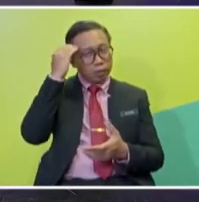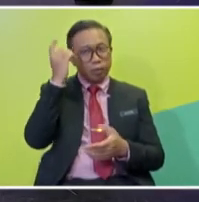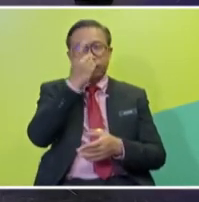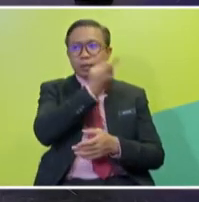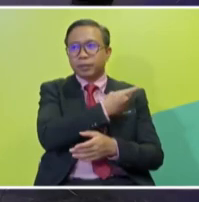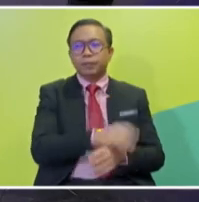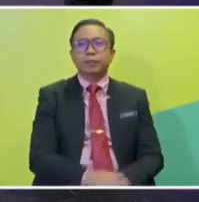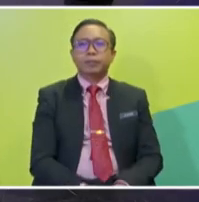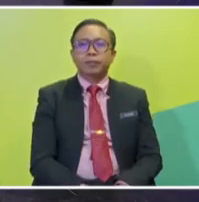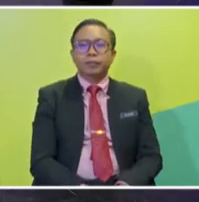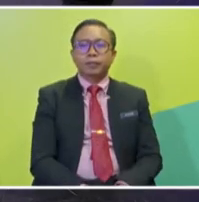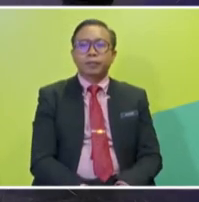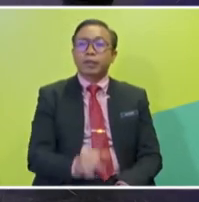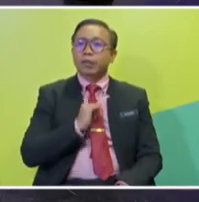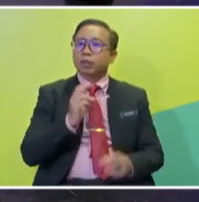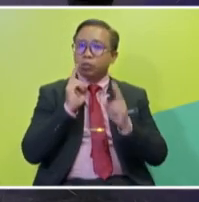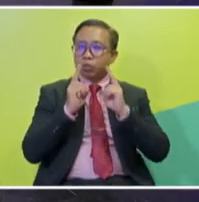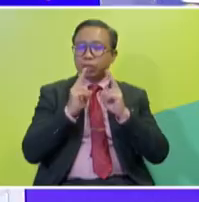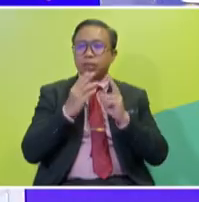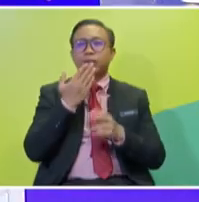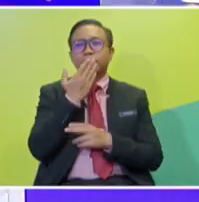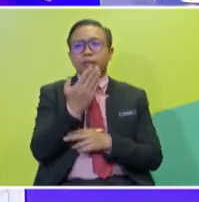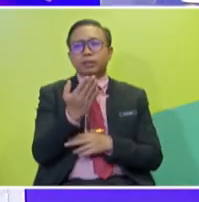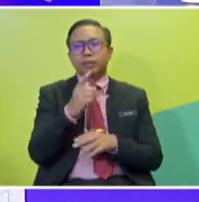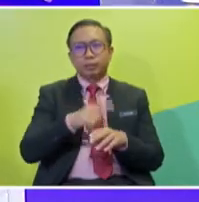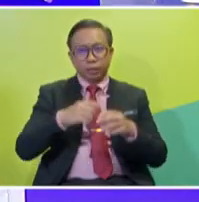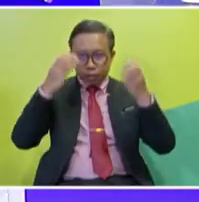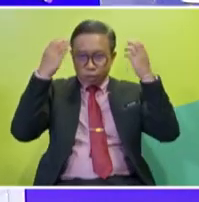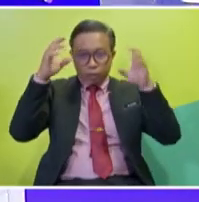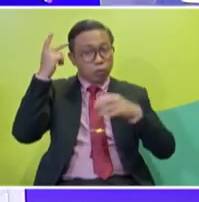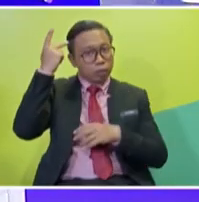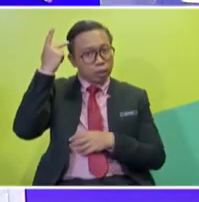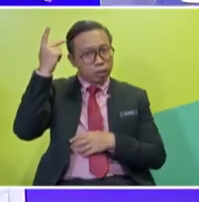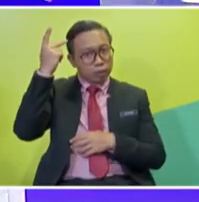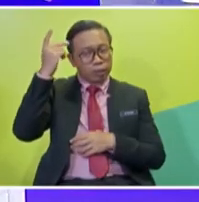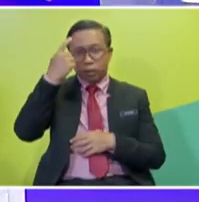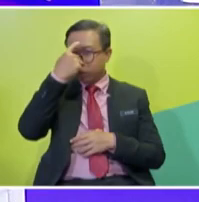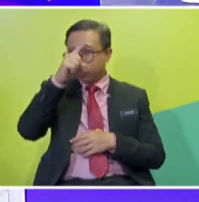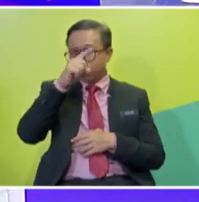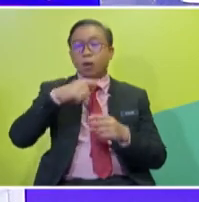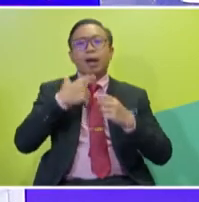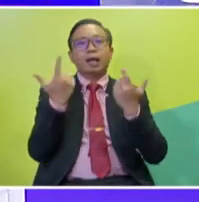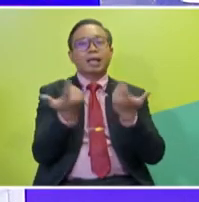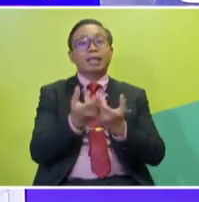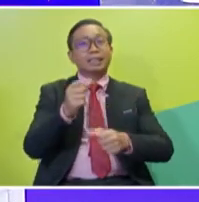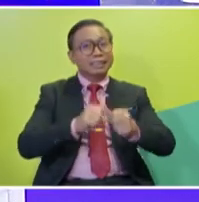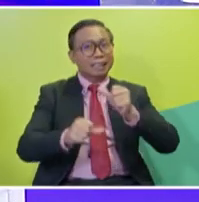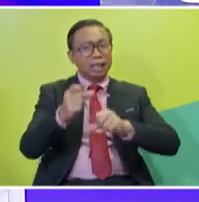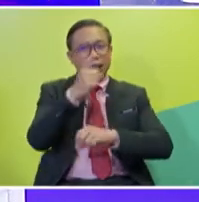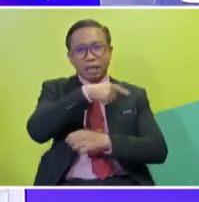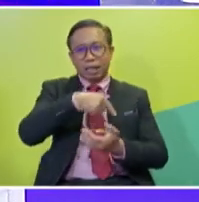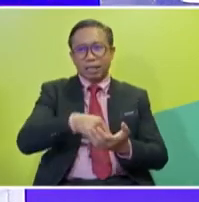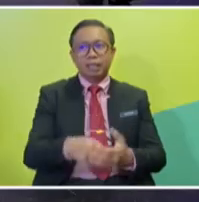dengan itu saya ingin ucapkan ribuan Terima kasih untuk kelas saling saat ini